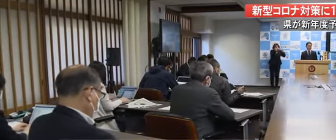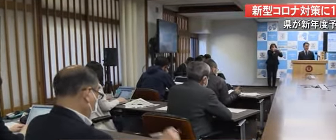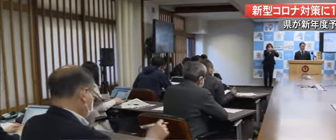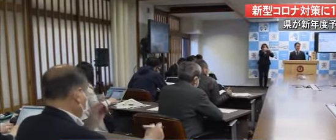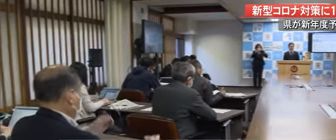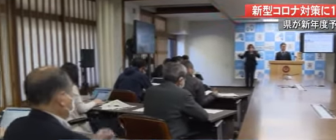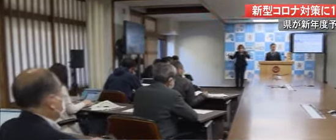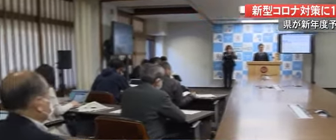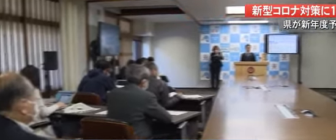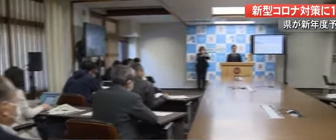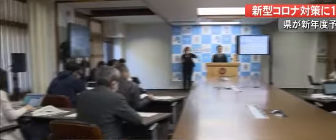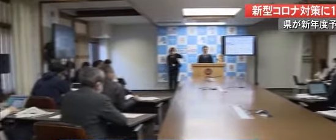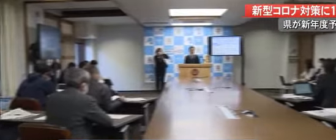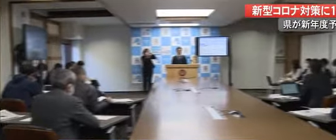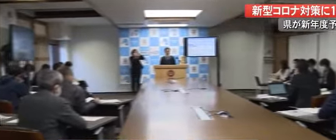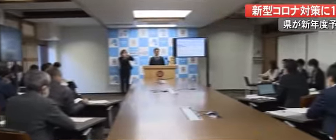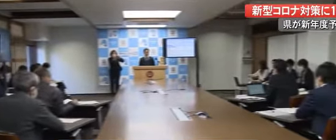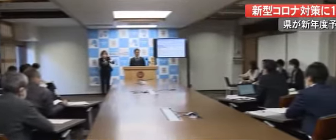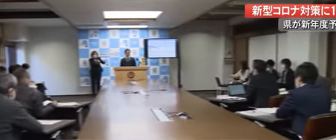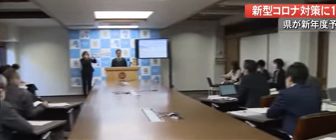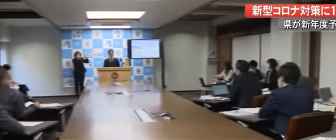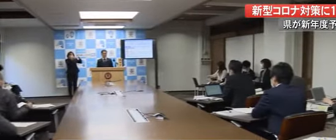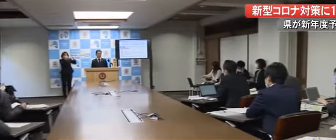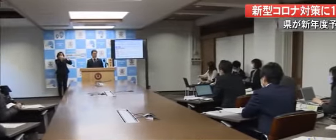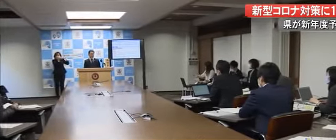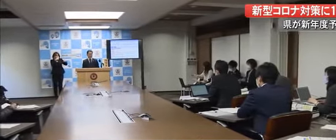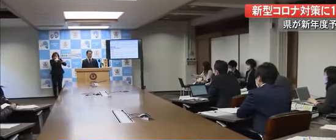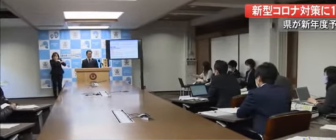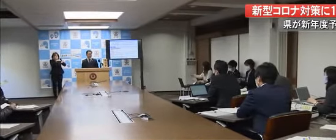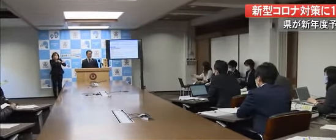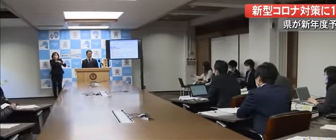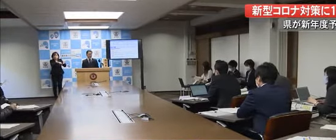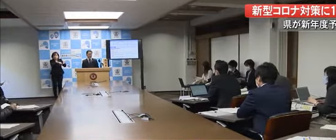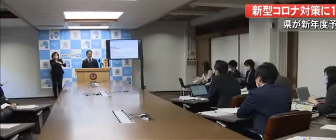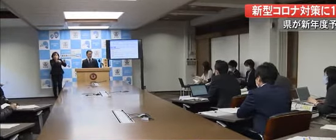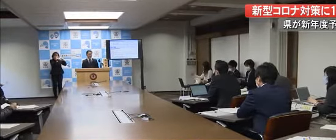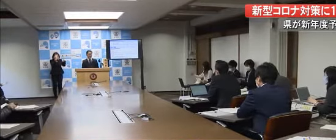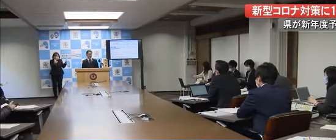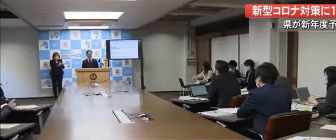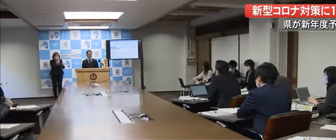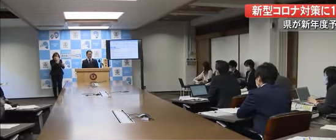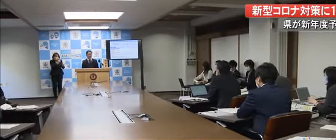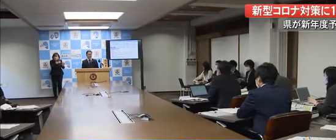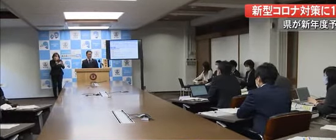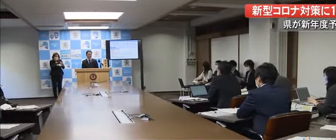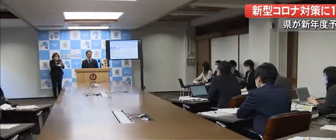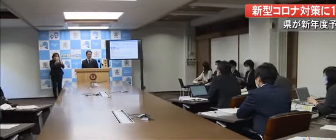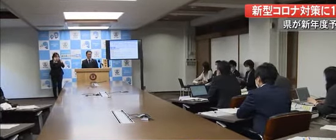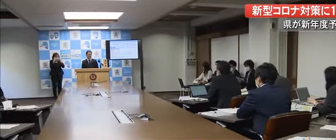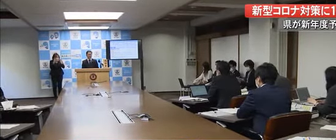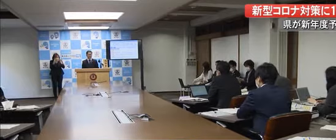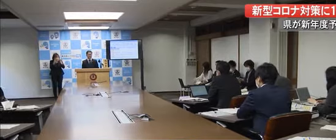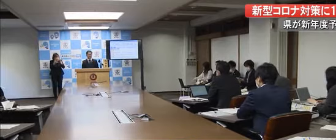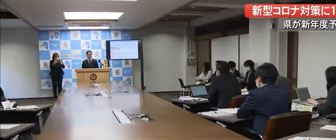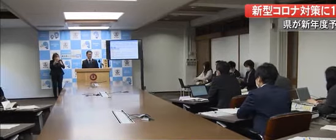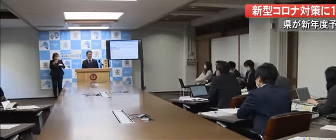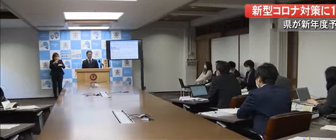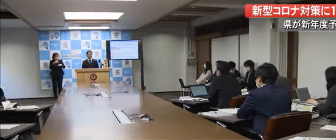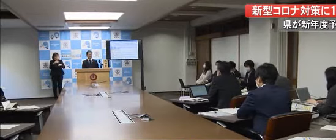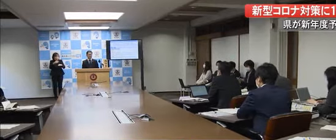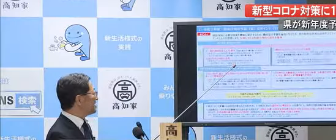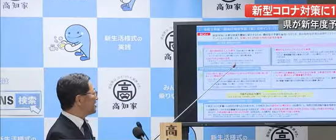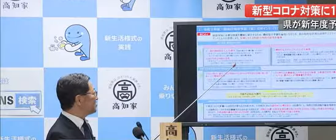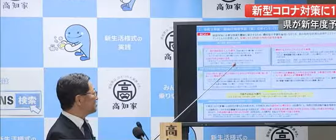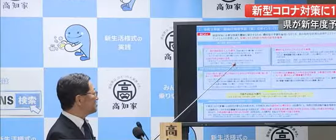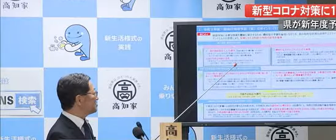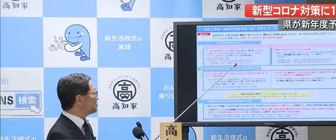140億円を計上。ワクチン接種体制の構築をはじめとする感染予防。オンラインを活用した商